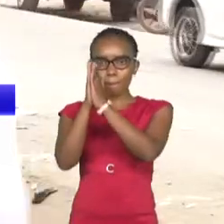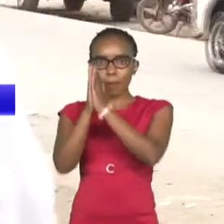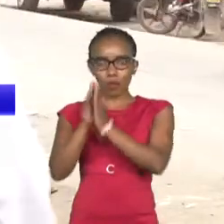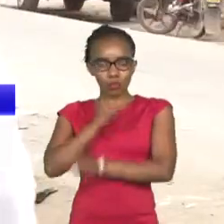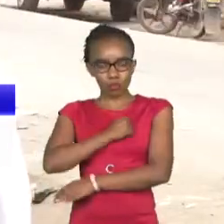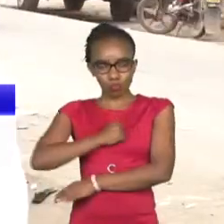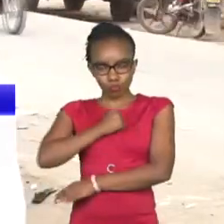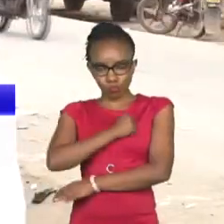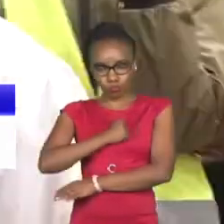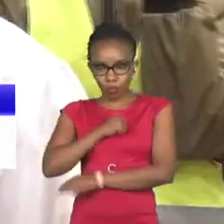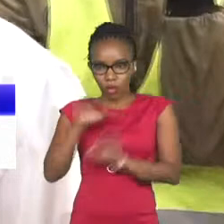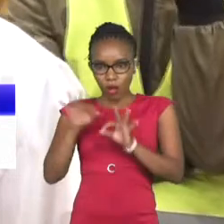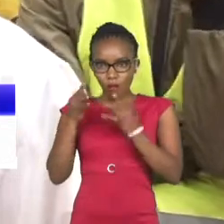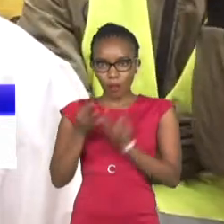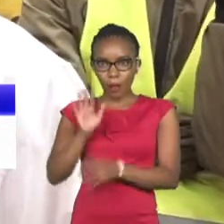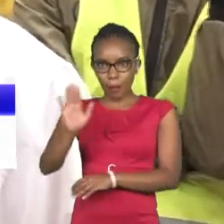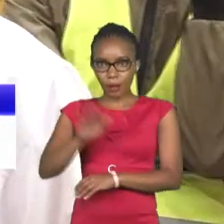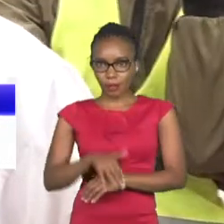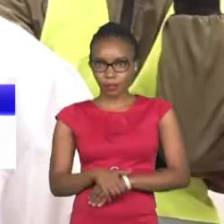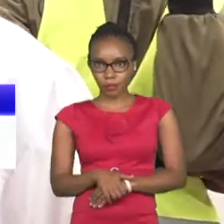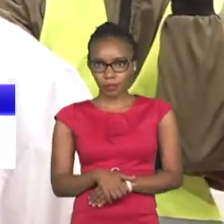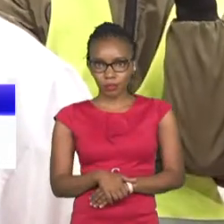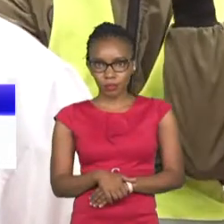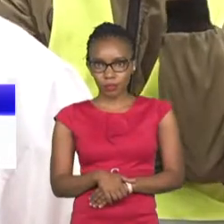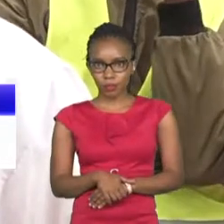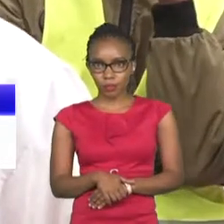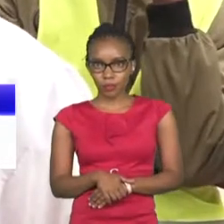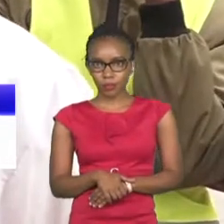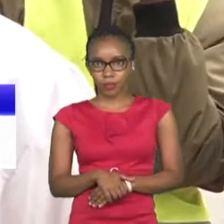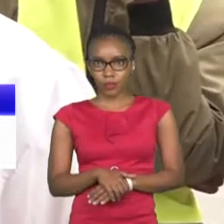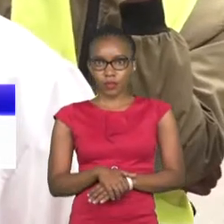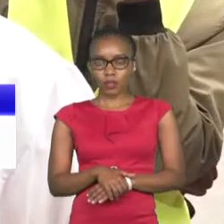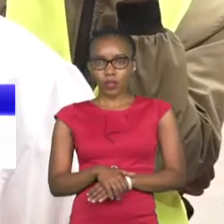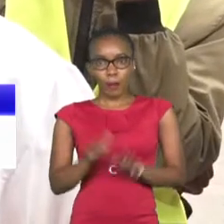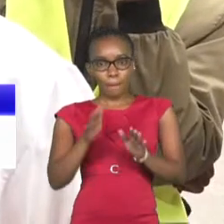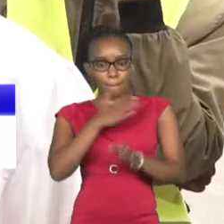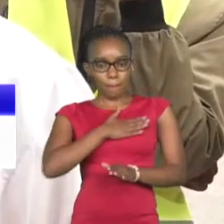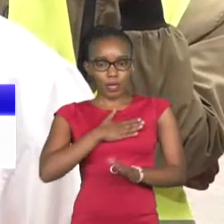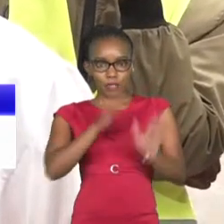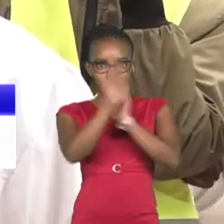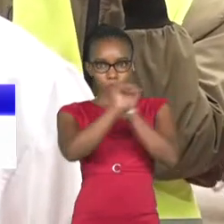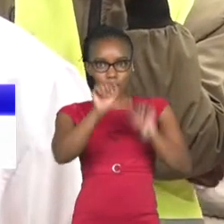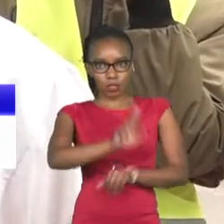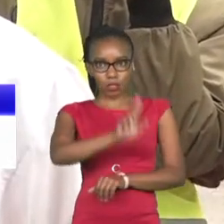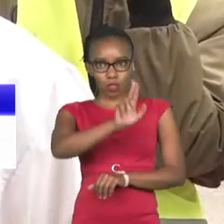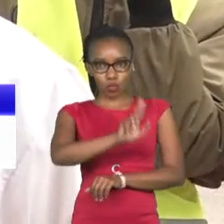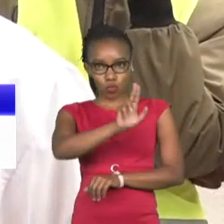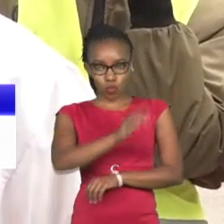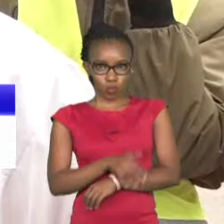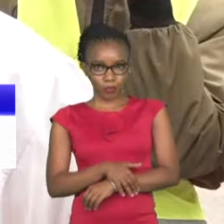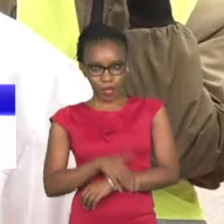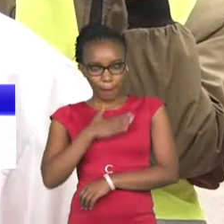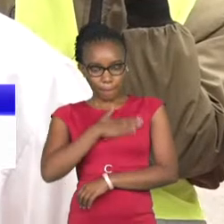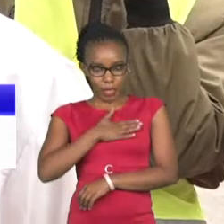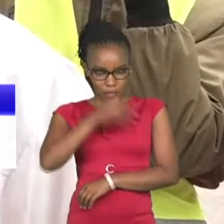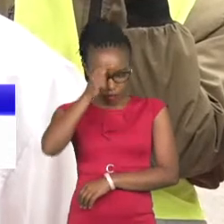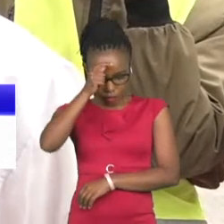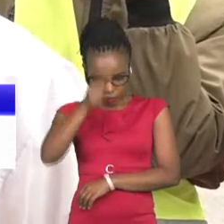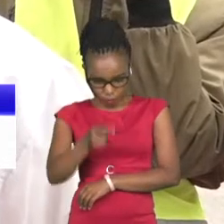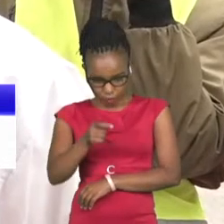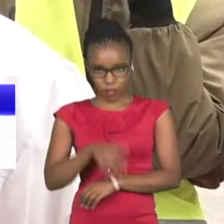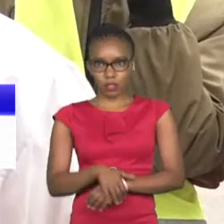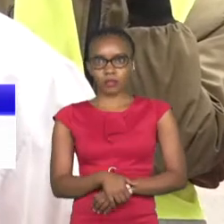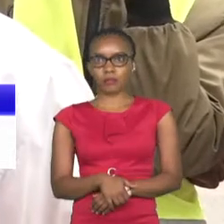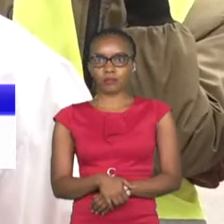family. Tunaomba Mheshimiwa Uhuru apatie kwa heshima yake district ya